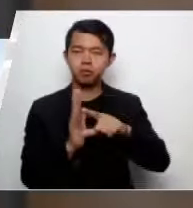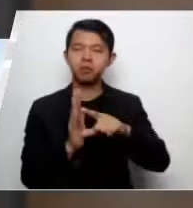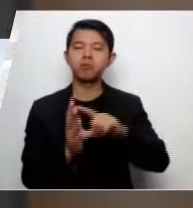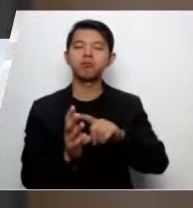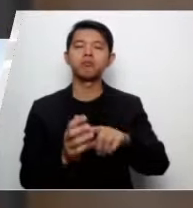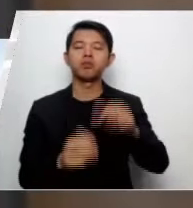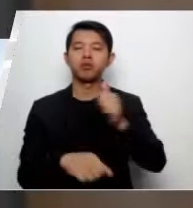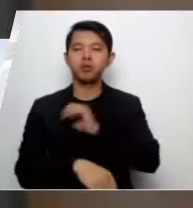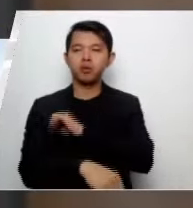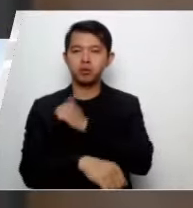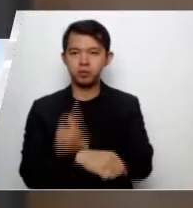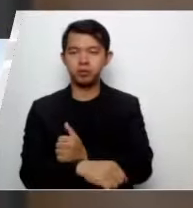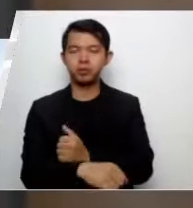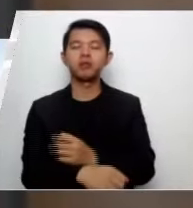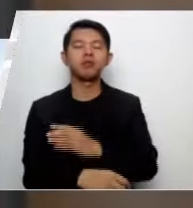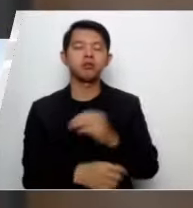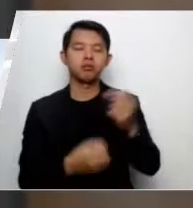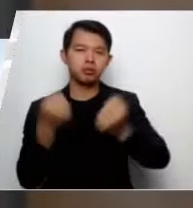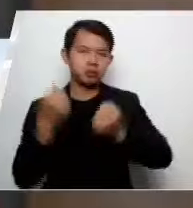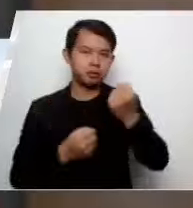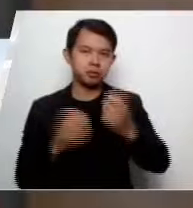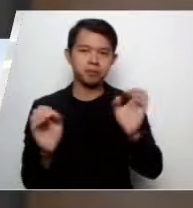driving without license or